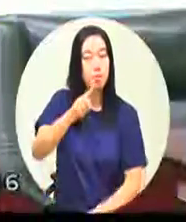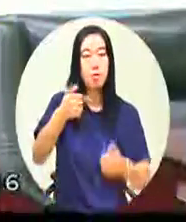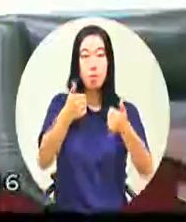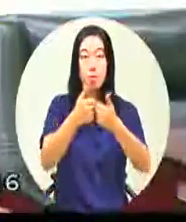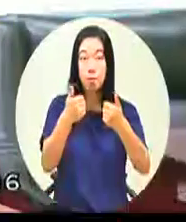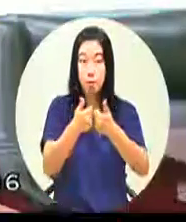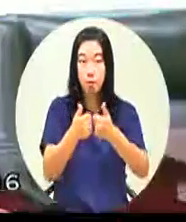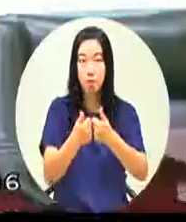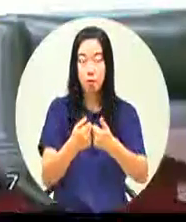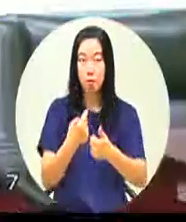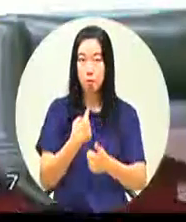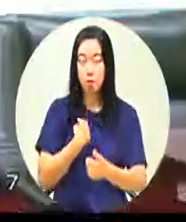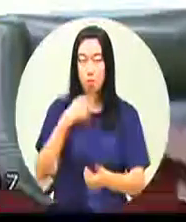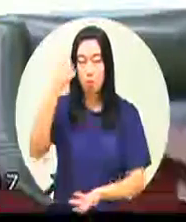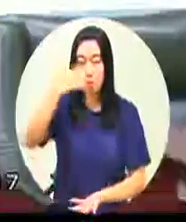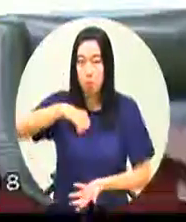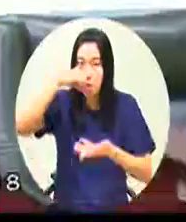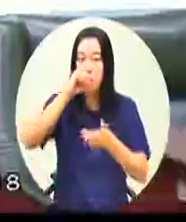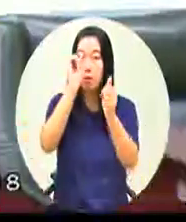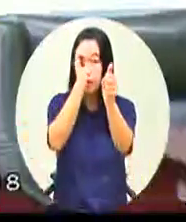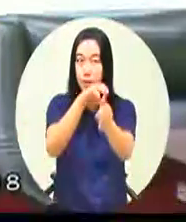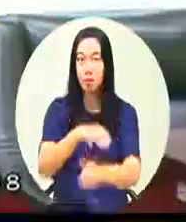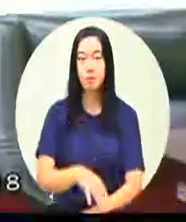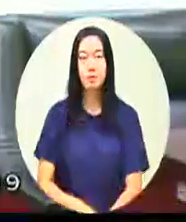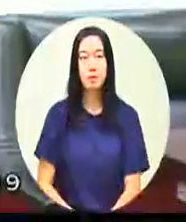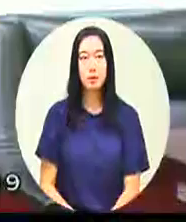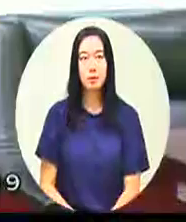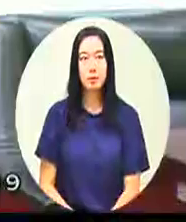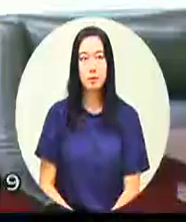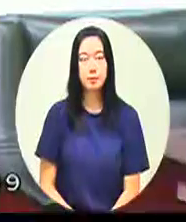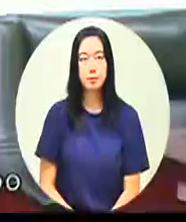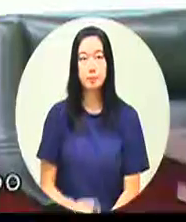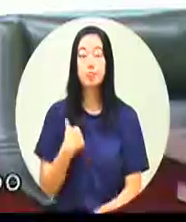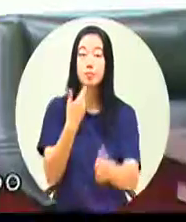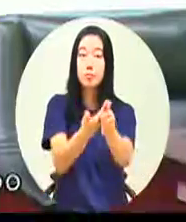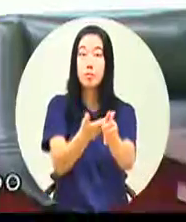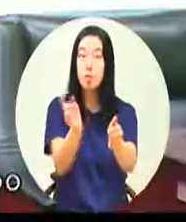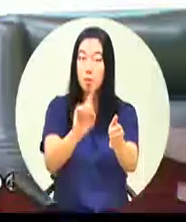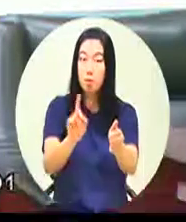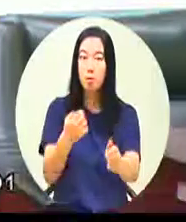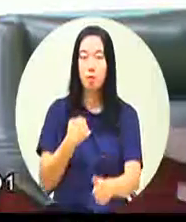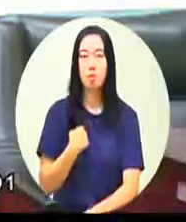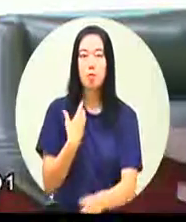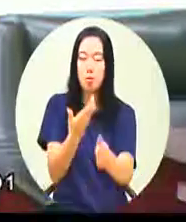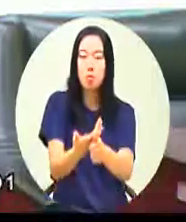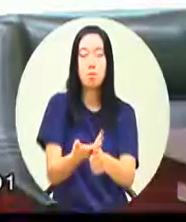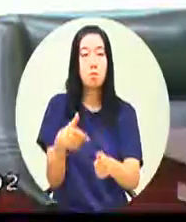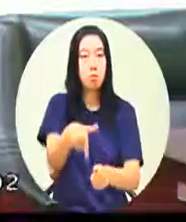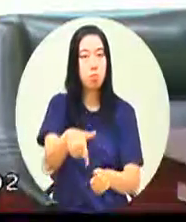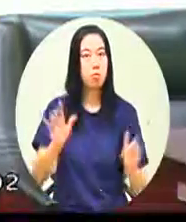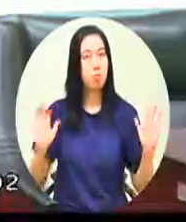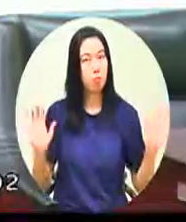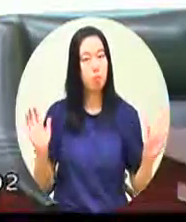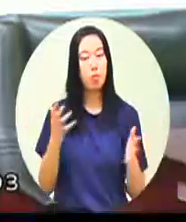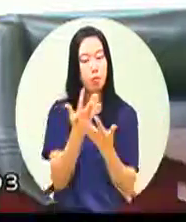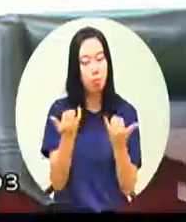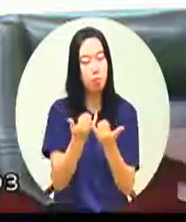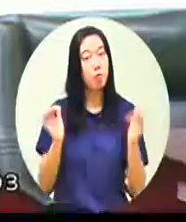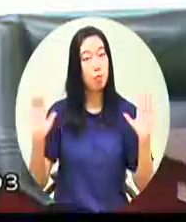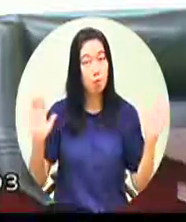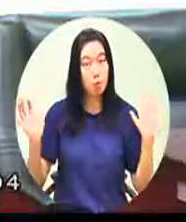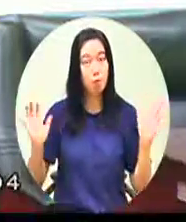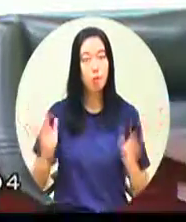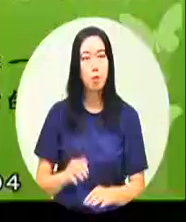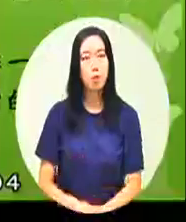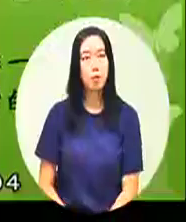你提供咱的提供咱的囡仔呢，咱的学习。咱咧学